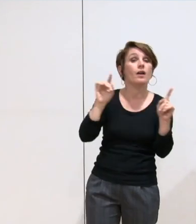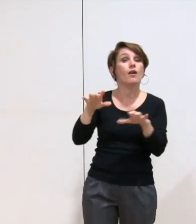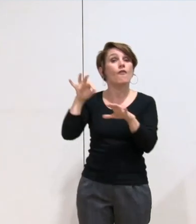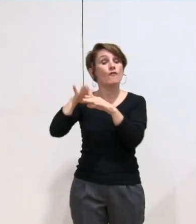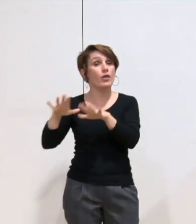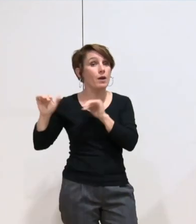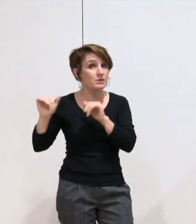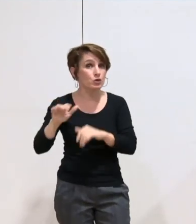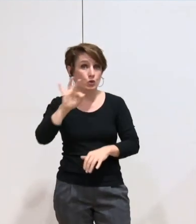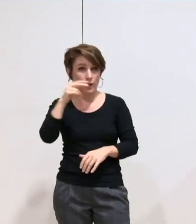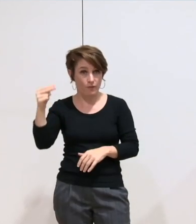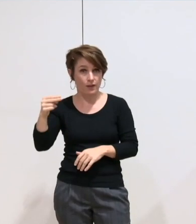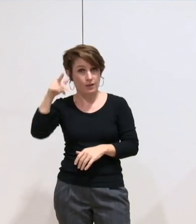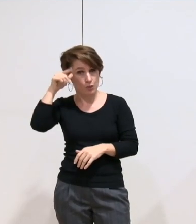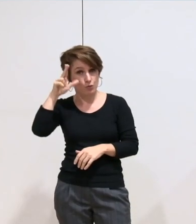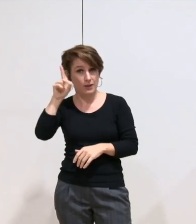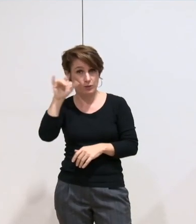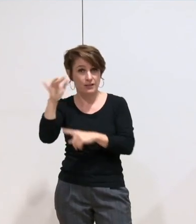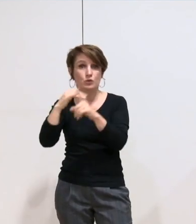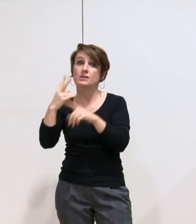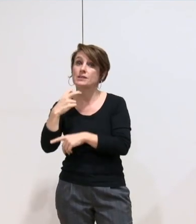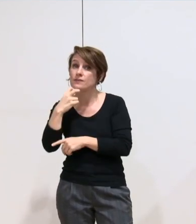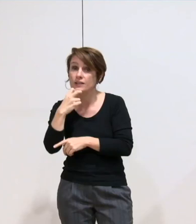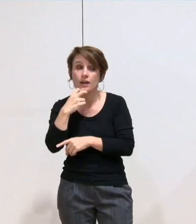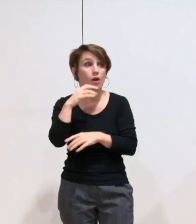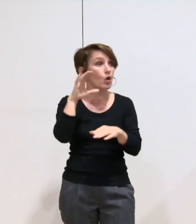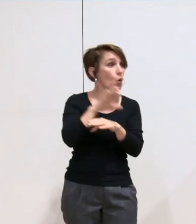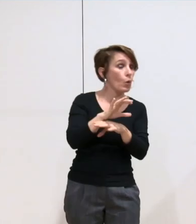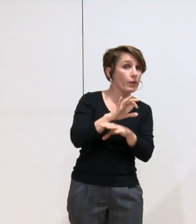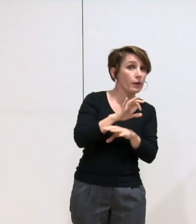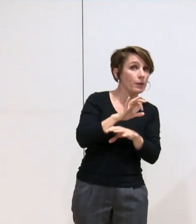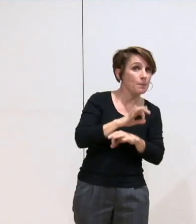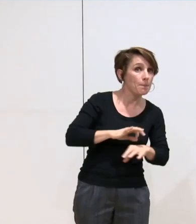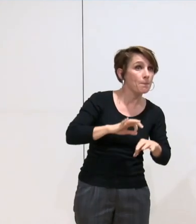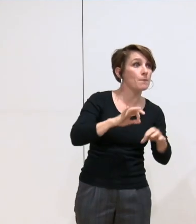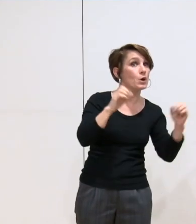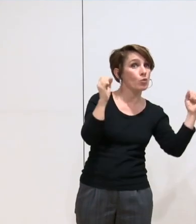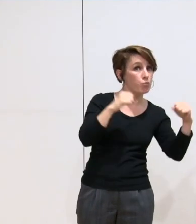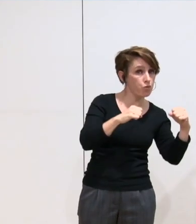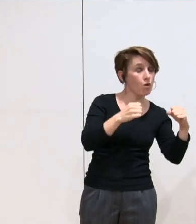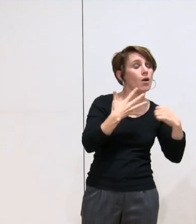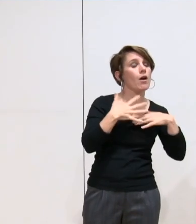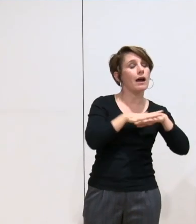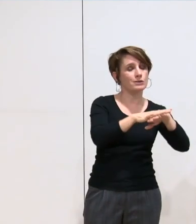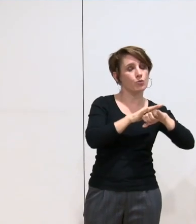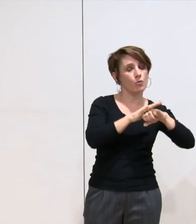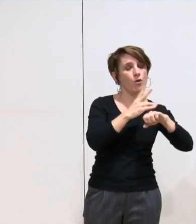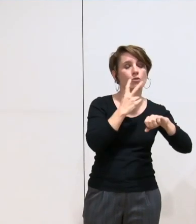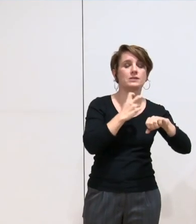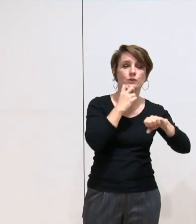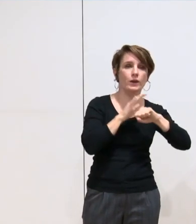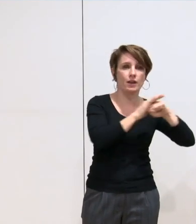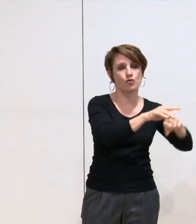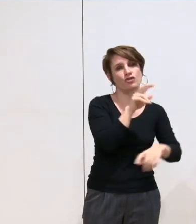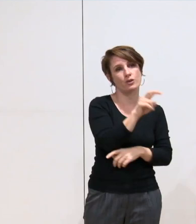s'abstient ? Front National, Républicains, UDI, Société Civile. Qui vote contre ? Et qui vote pour ? Donc, Rassemblement citoyen de la gauche et des écologistes,